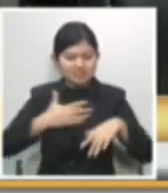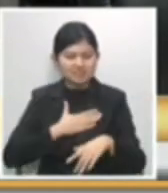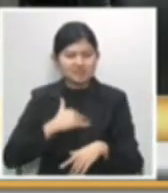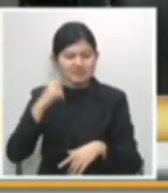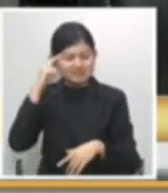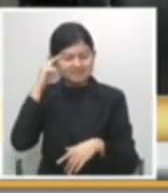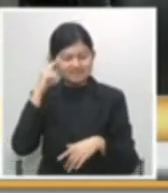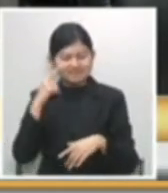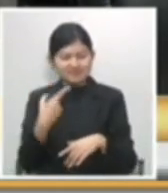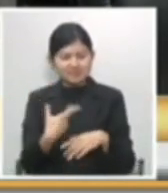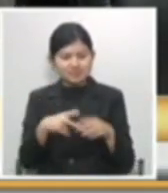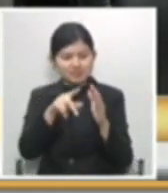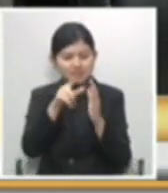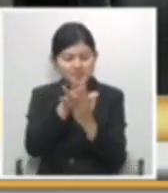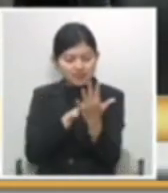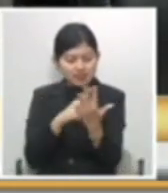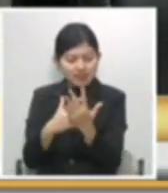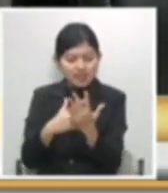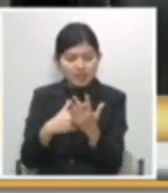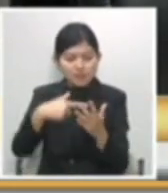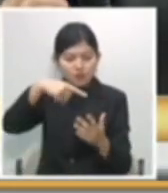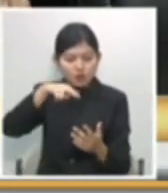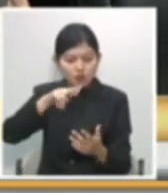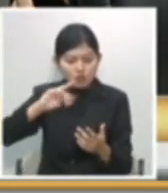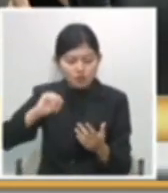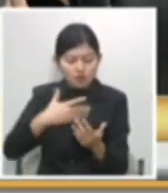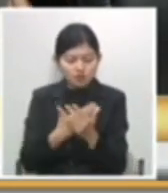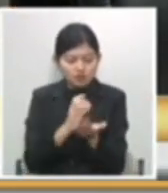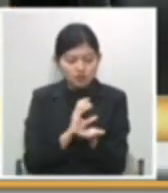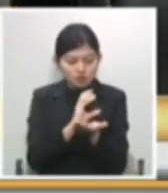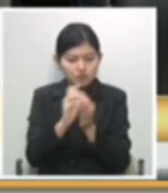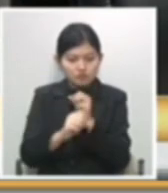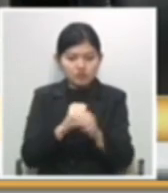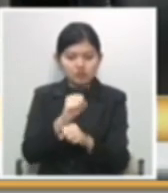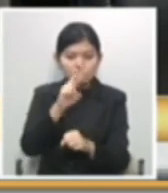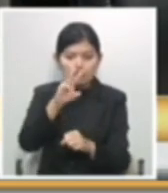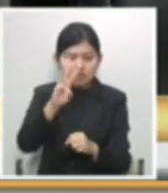หลักการร่างพระราชบัญญัติงบประมาณรายจ่ายปี